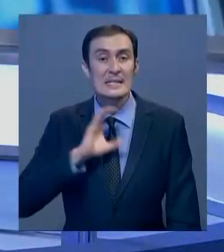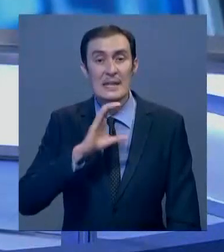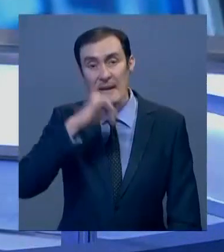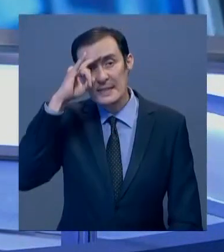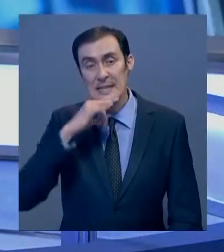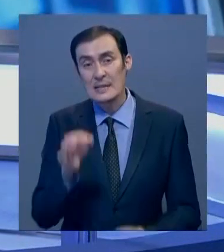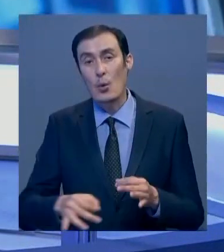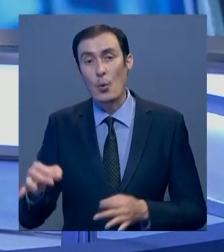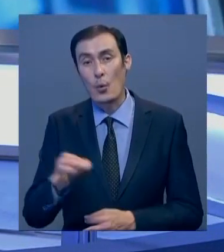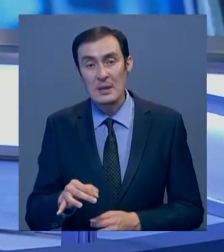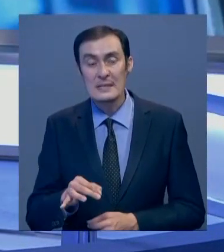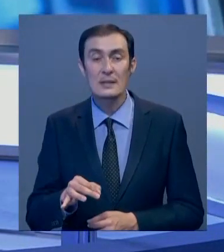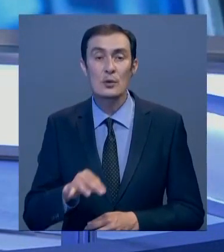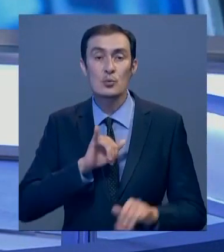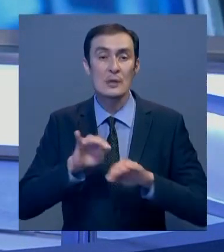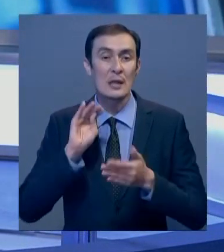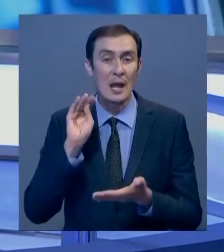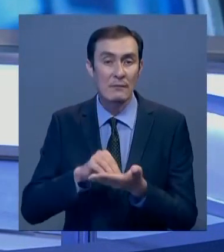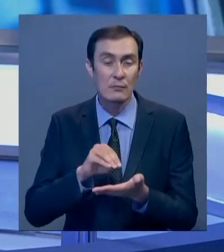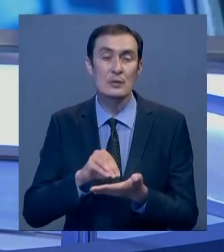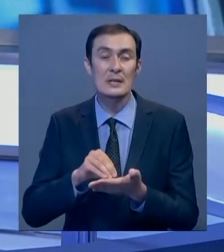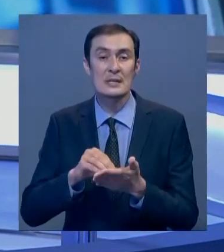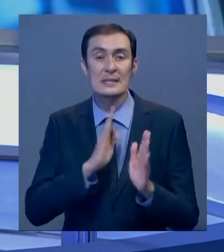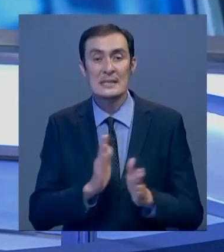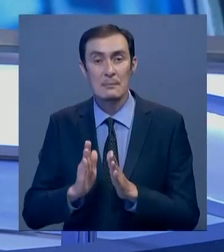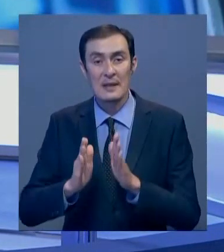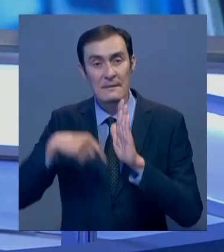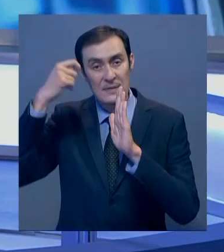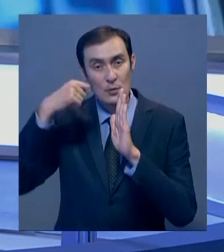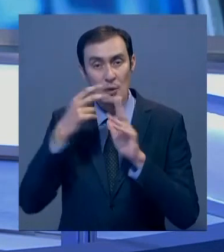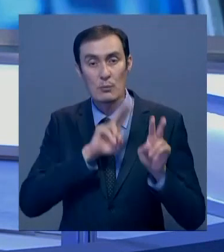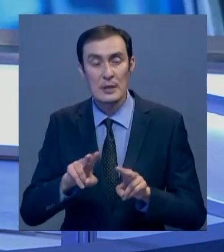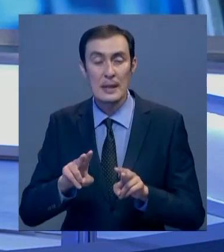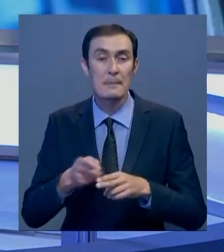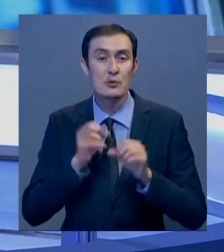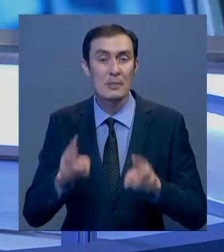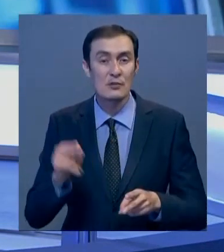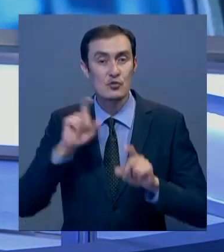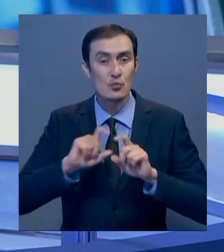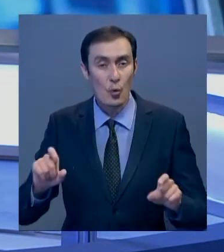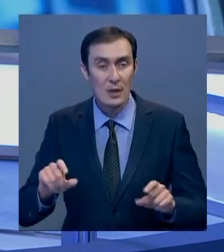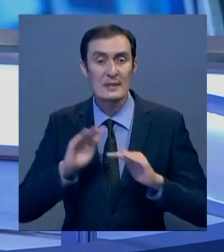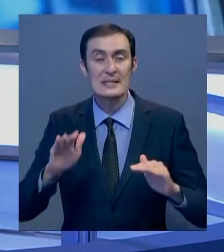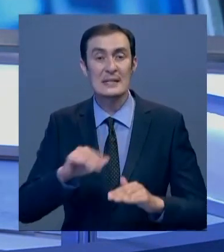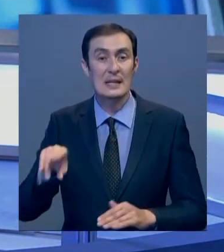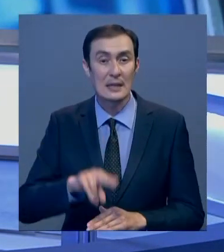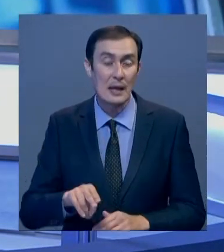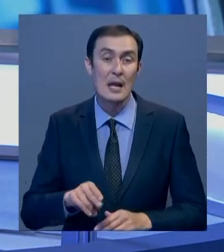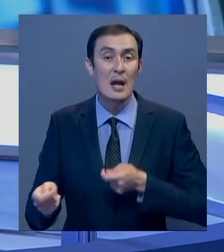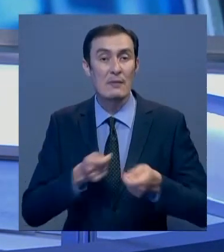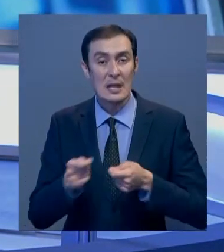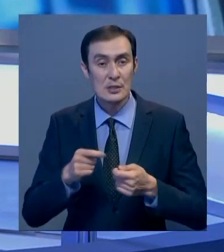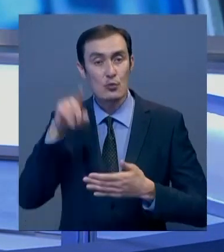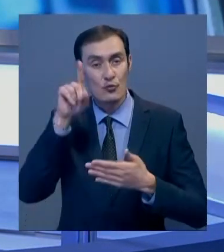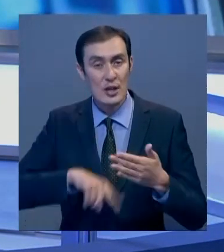В Северо-Казахстанской области повсеместно устанавливают системы видеонаблюдения. Меры безопасности усиливают в школах и детских садах.